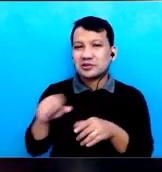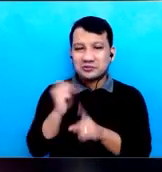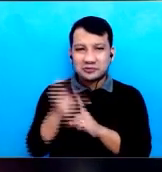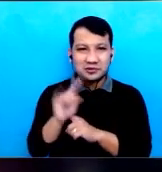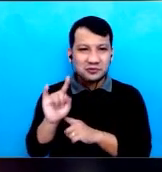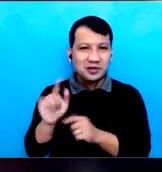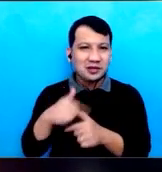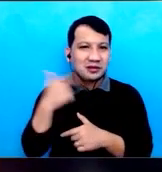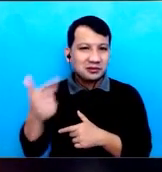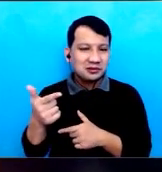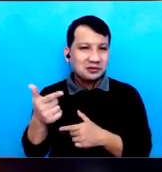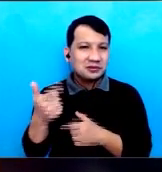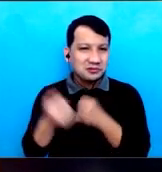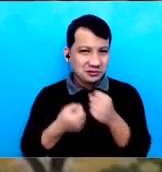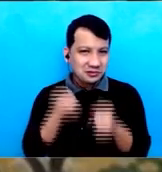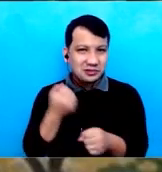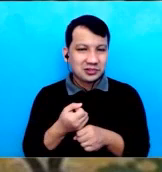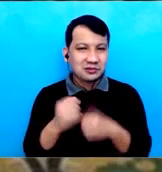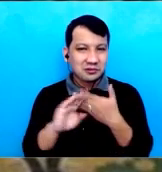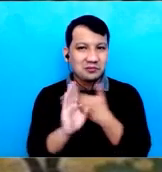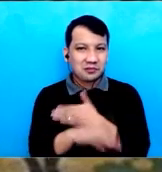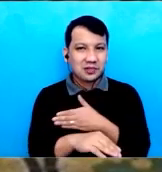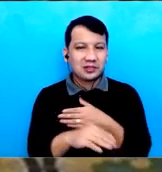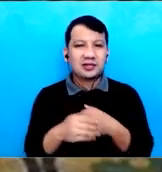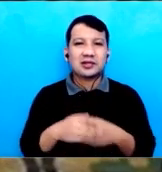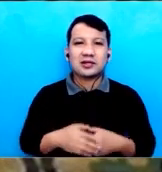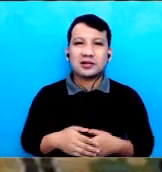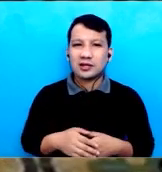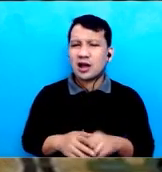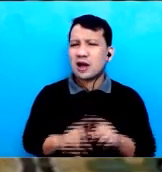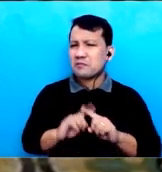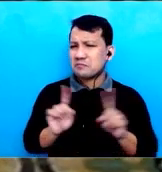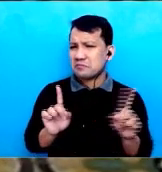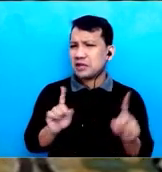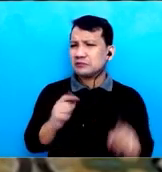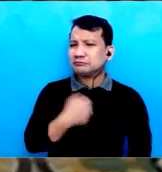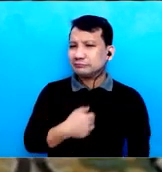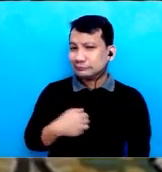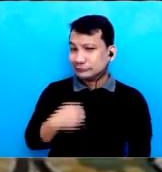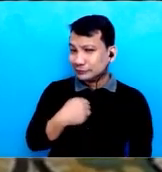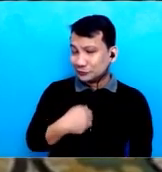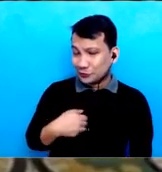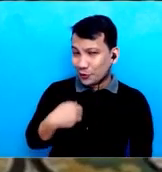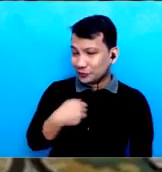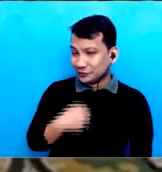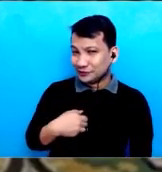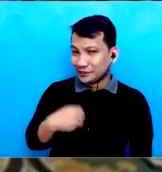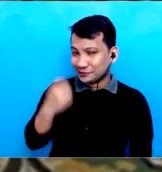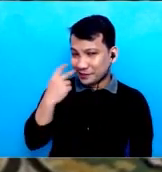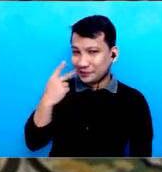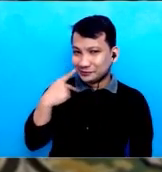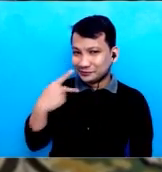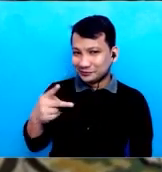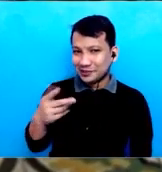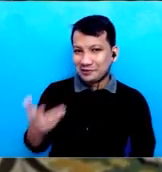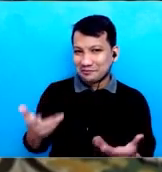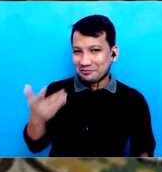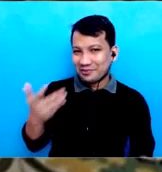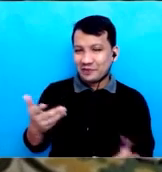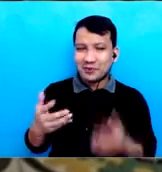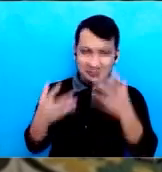na raw siguro ang kanyang comeback. Pero may pabaon siyang sorry kay Kylie Padilla at sa mga taong nagalit sa